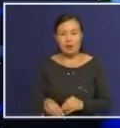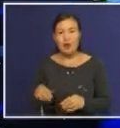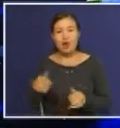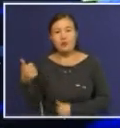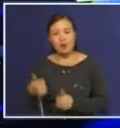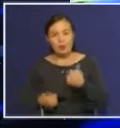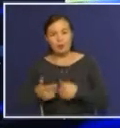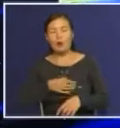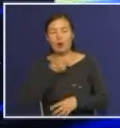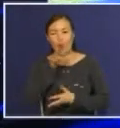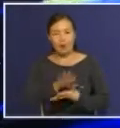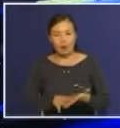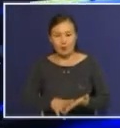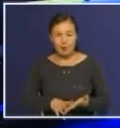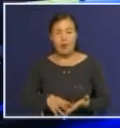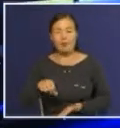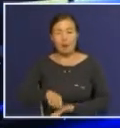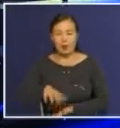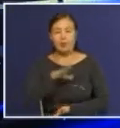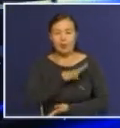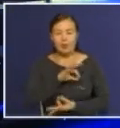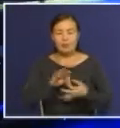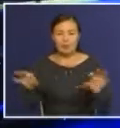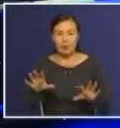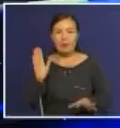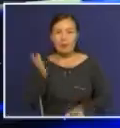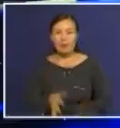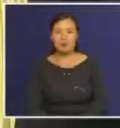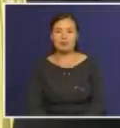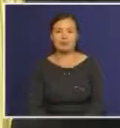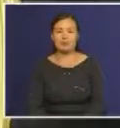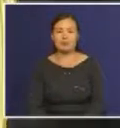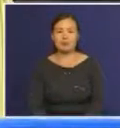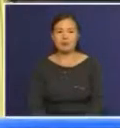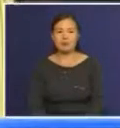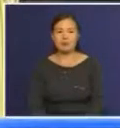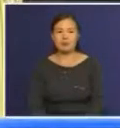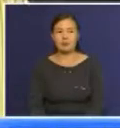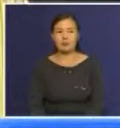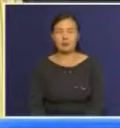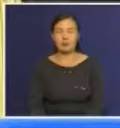соперников. Мои коллеги побывали на мероприятии и пообщались с шахматистами.